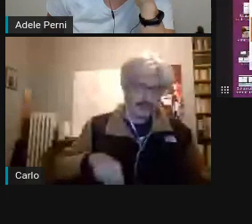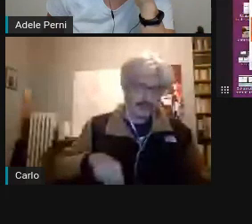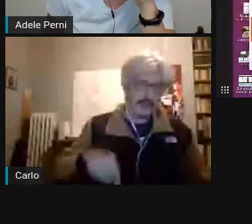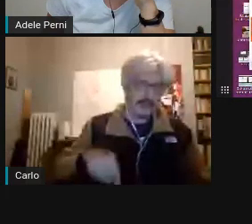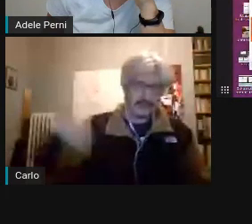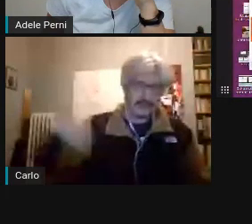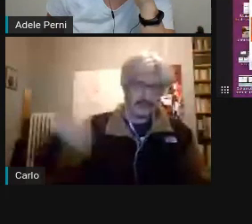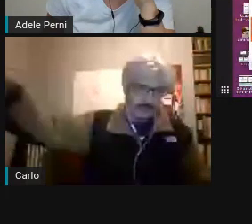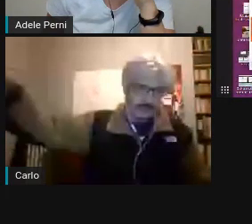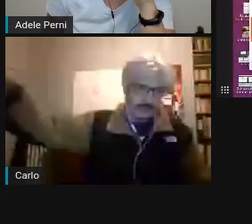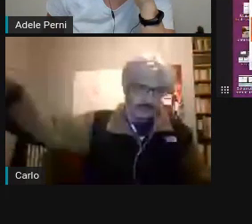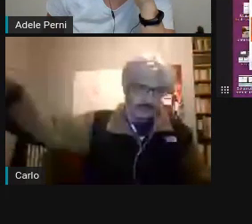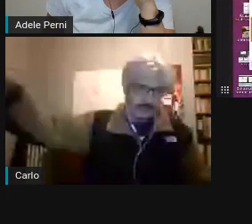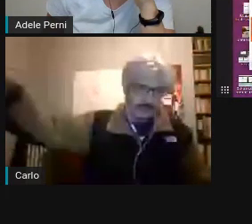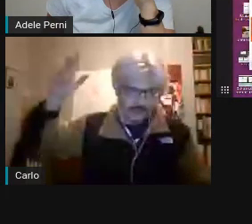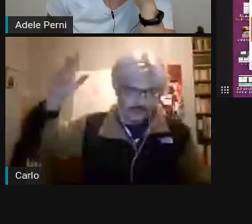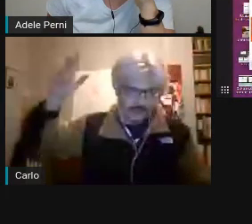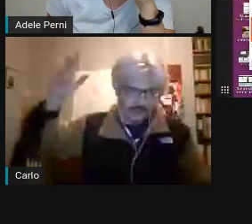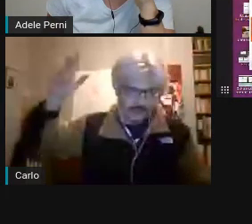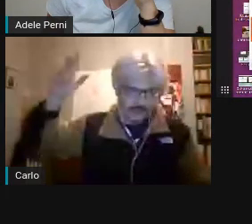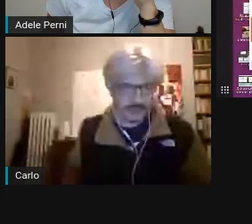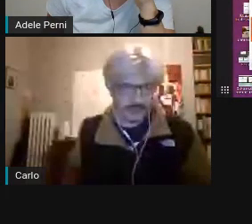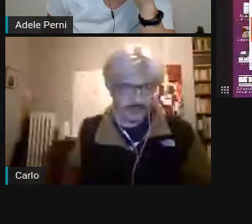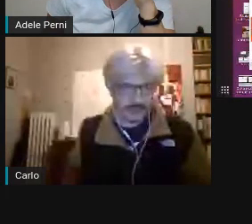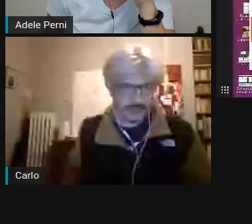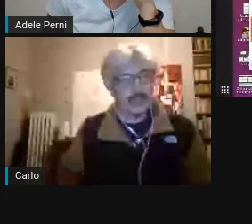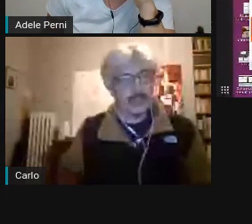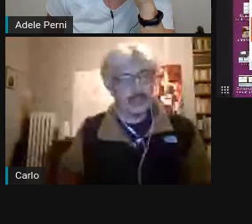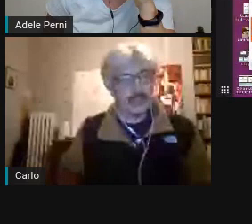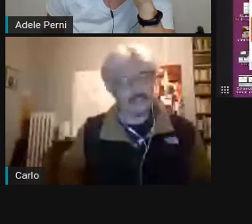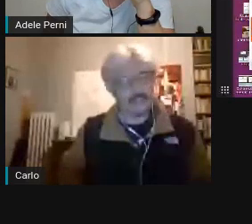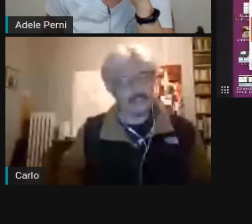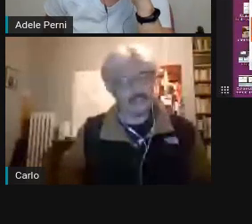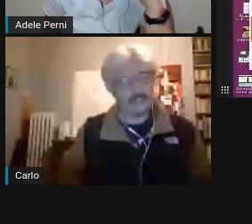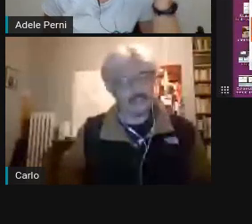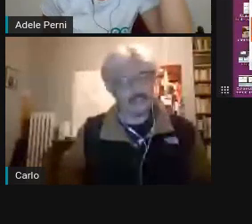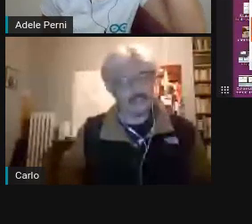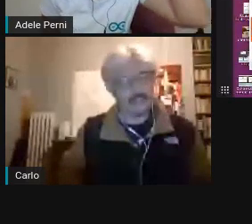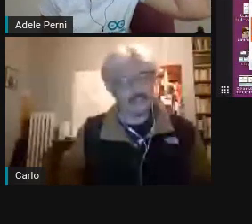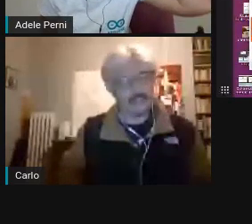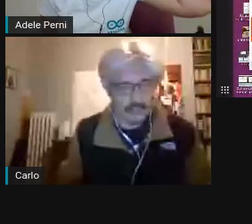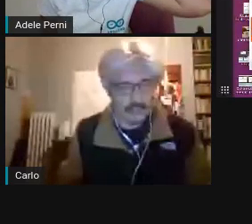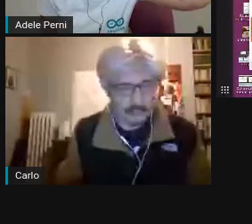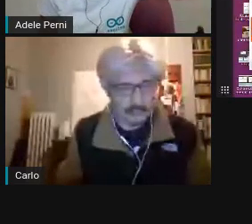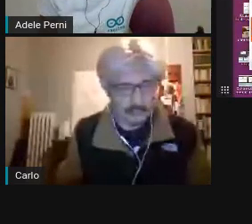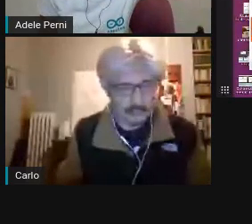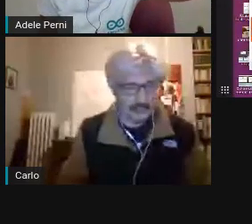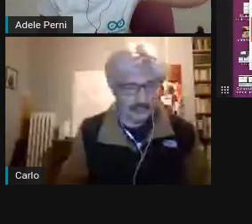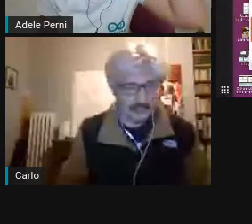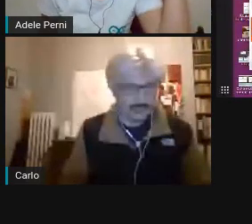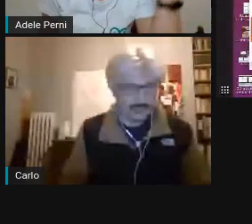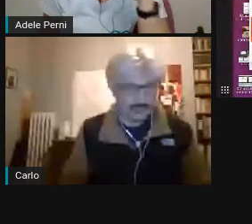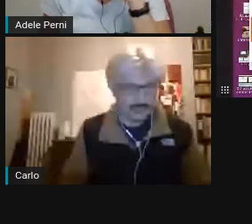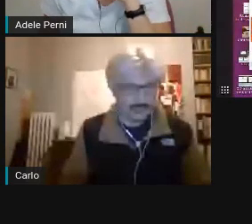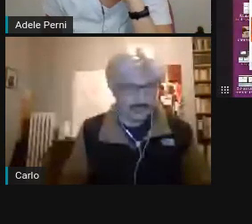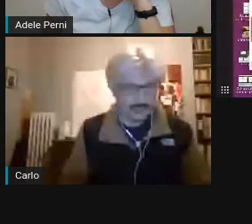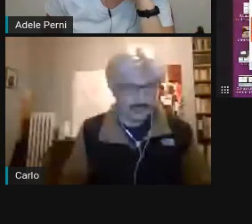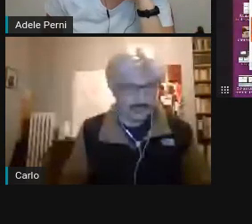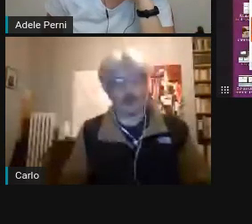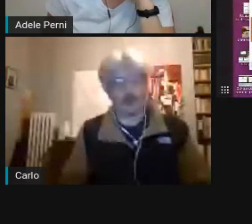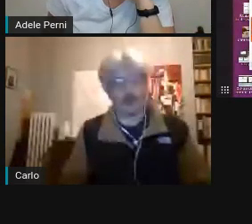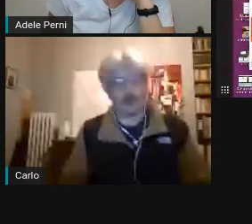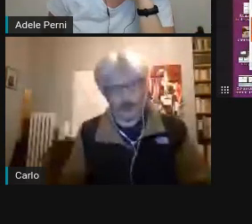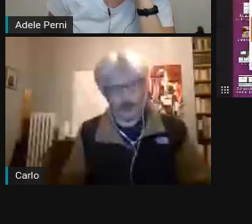momento 3 apri la porta ad esempio questo è oggetto estremamente utile nel mondo della tetraplegia